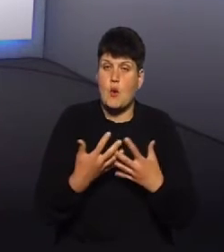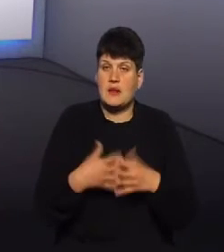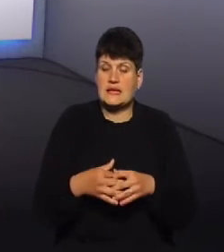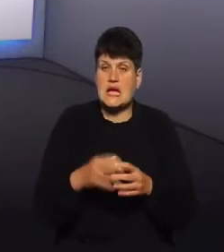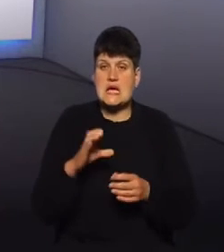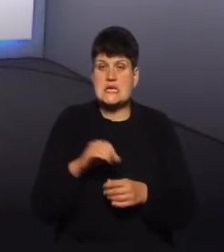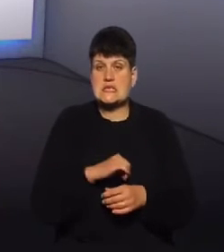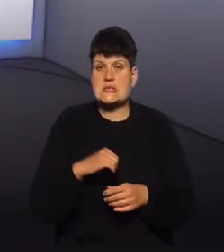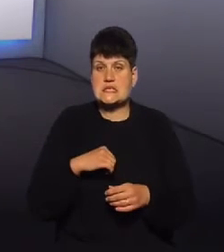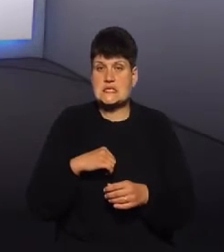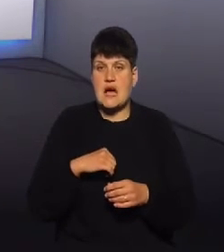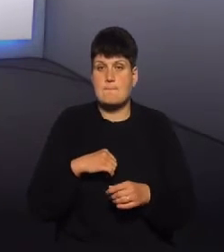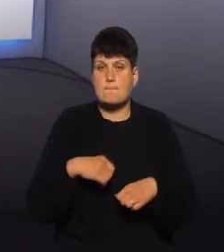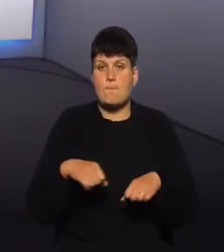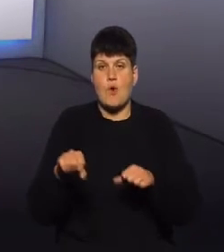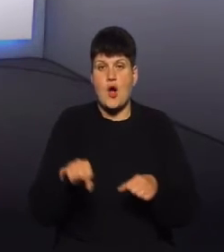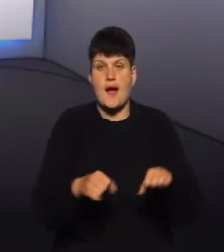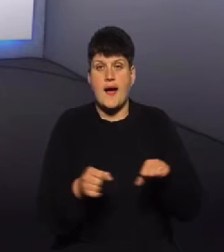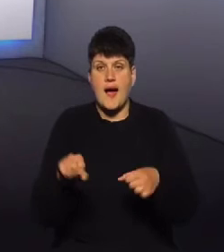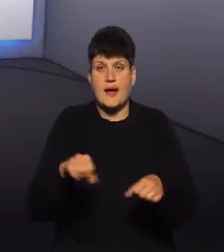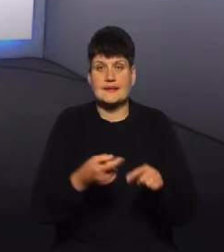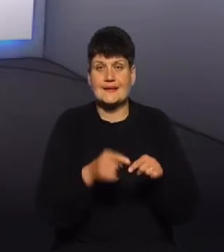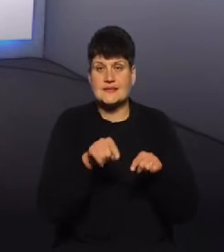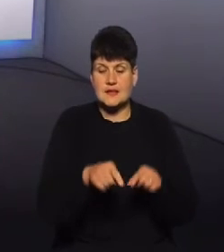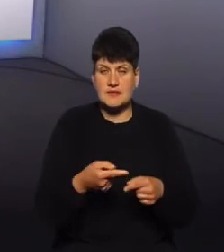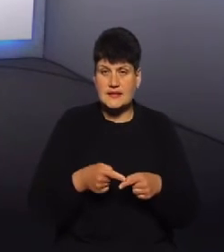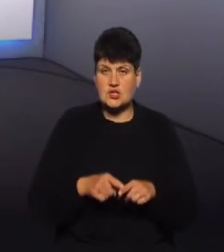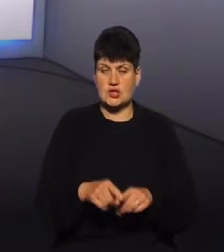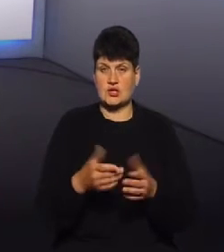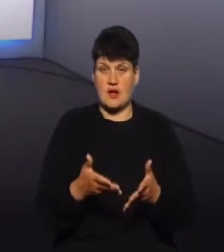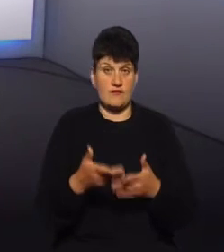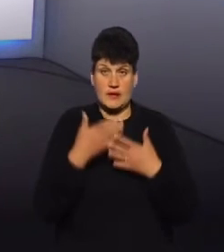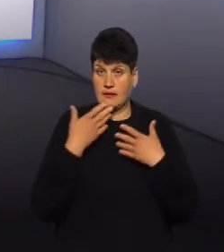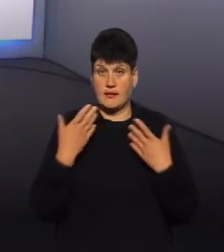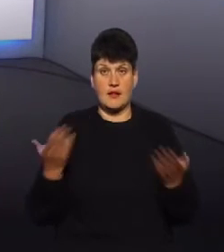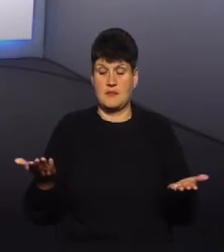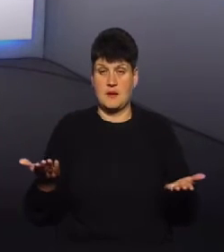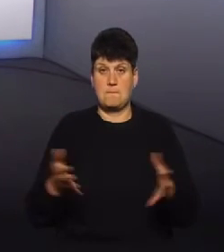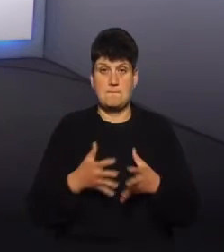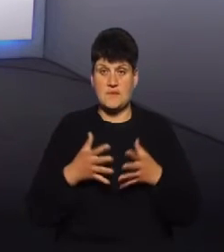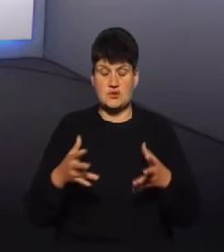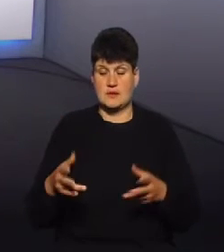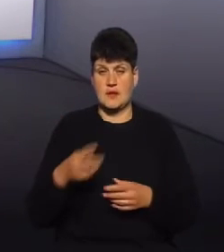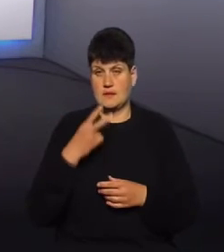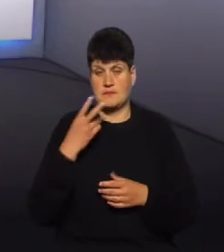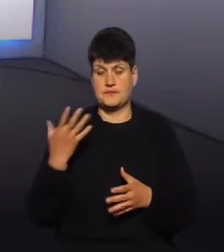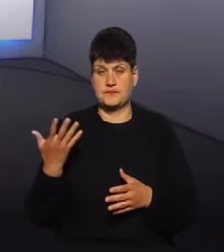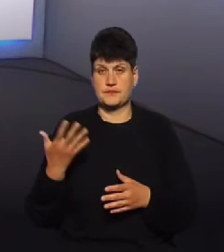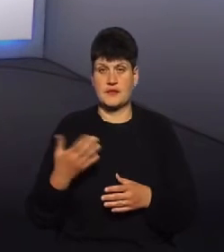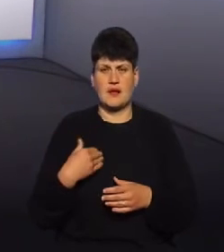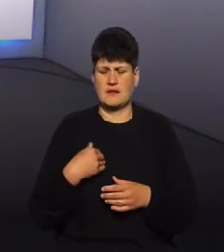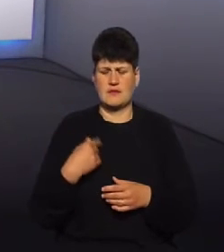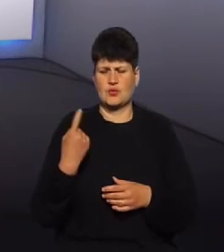цими технічними засобами, а вони їх просто не мають. Більшість з них, я, наприклад, не бачив на жодному самокаті, що